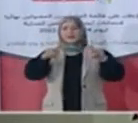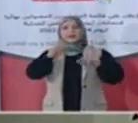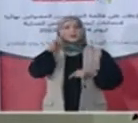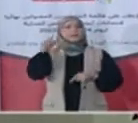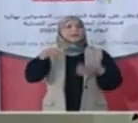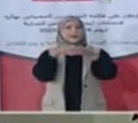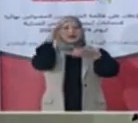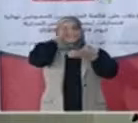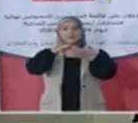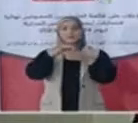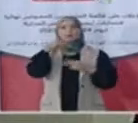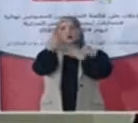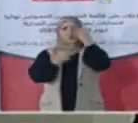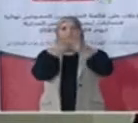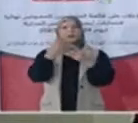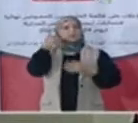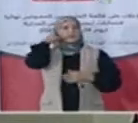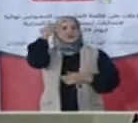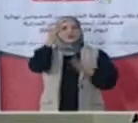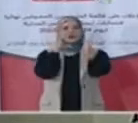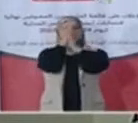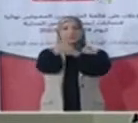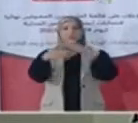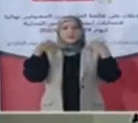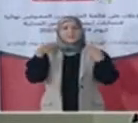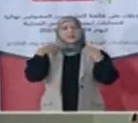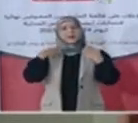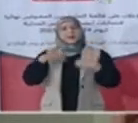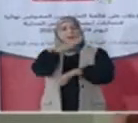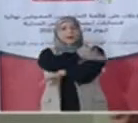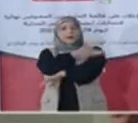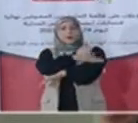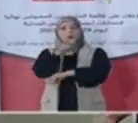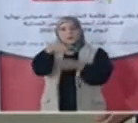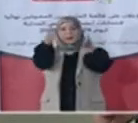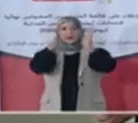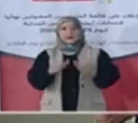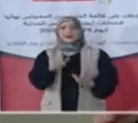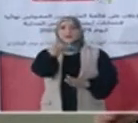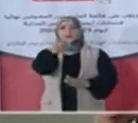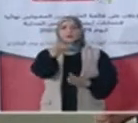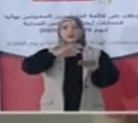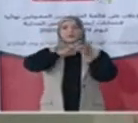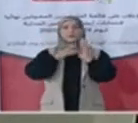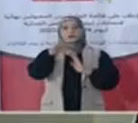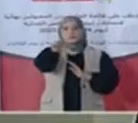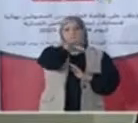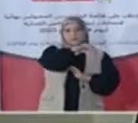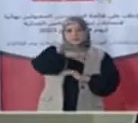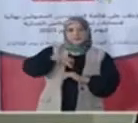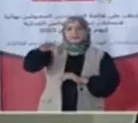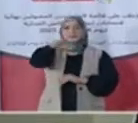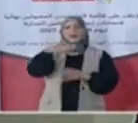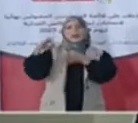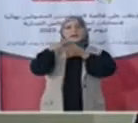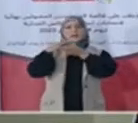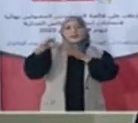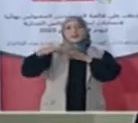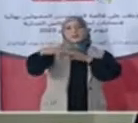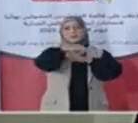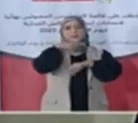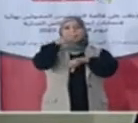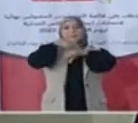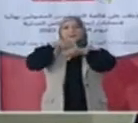والتحيين بالاتصال المباشر بالأعوان الموجودين، الأعوان القارين الموجودين في كل تقريبا المقرات